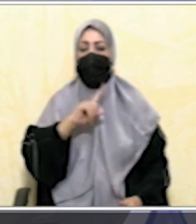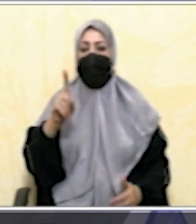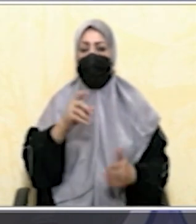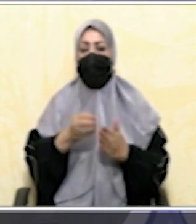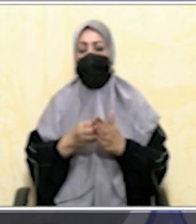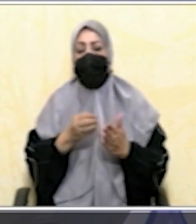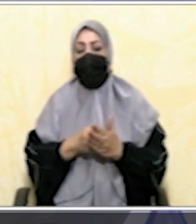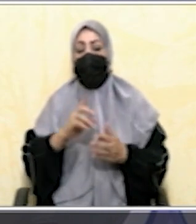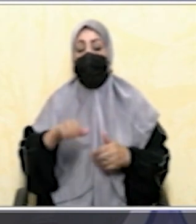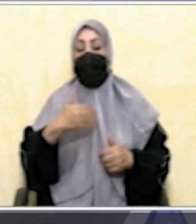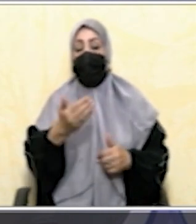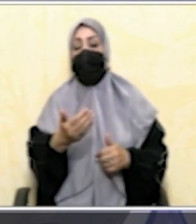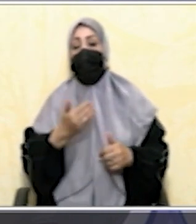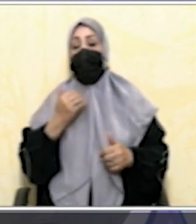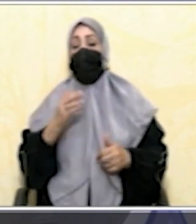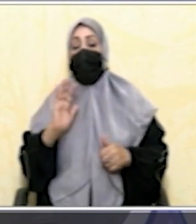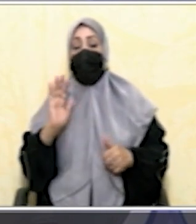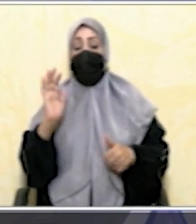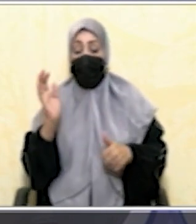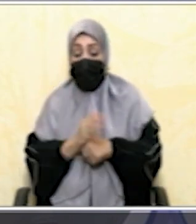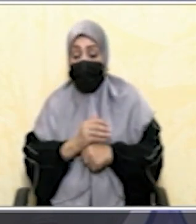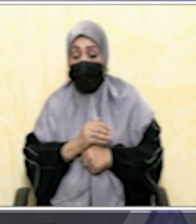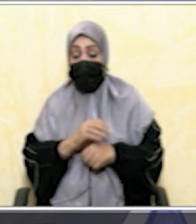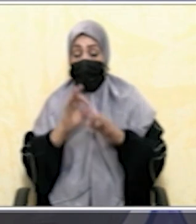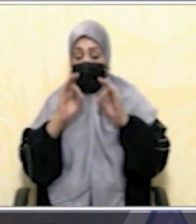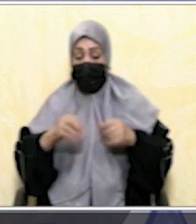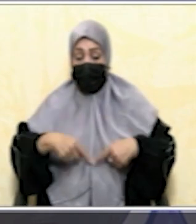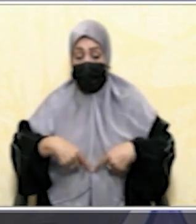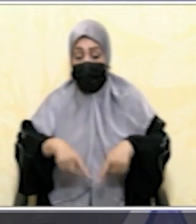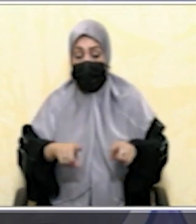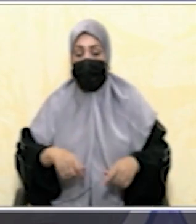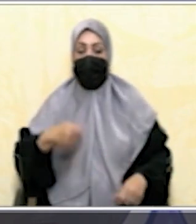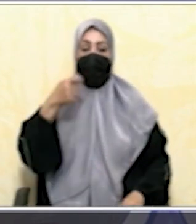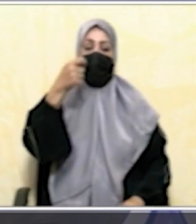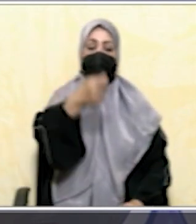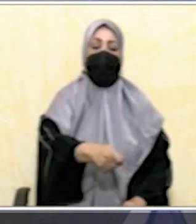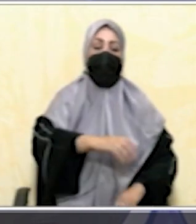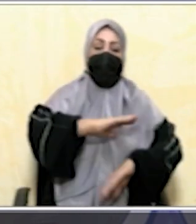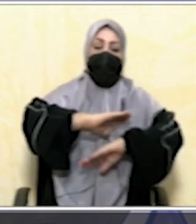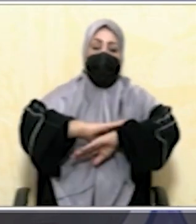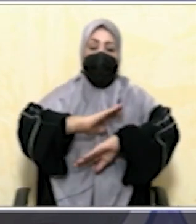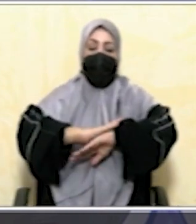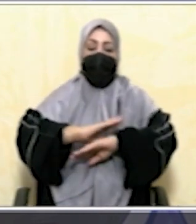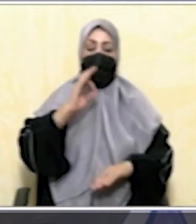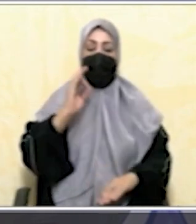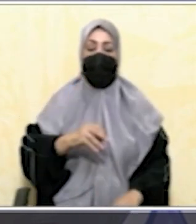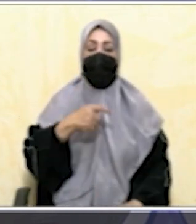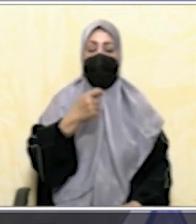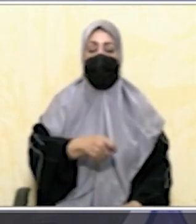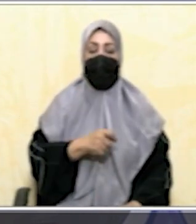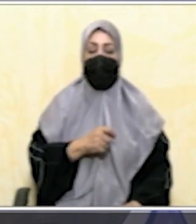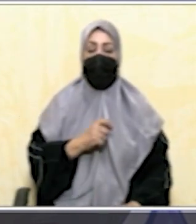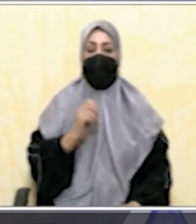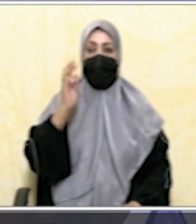ما يقسموا الديون من ضمن الديون بل اول الديون هو ماهر زوجته فيعطوا المهر ويعطوا الديون اللي يبدوها من الناس